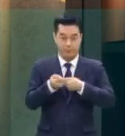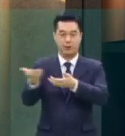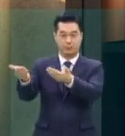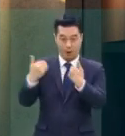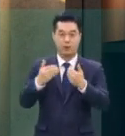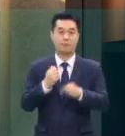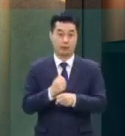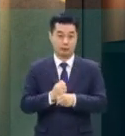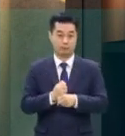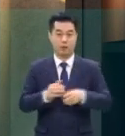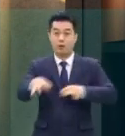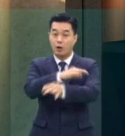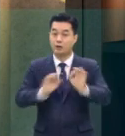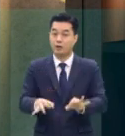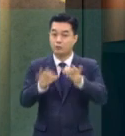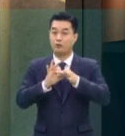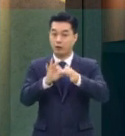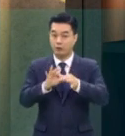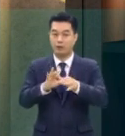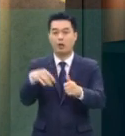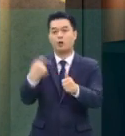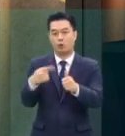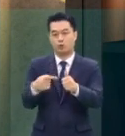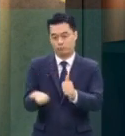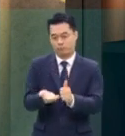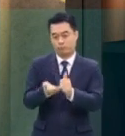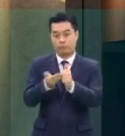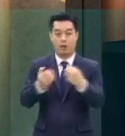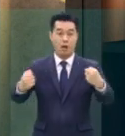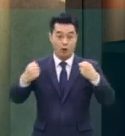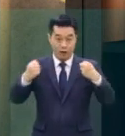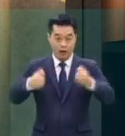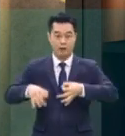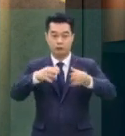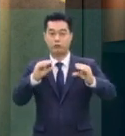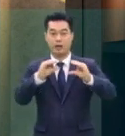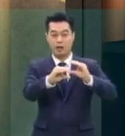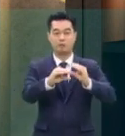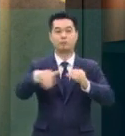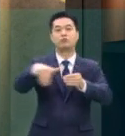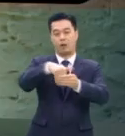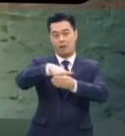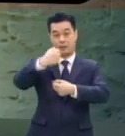경제와 금융에 대한 교기 교육 활성화로 건전한 투자 문화가 자리 잡도록 하겠습니다